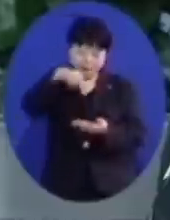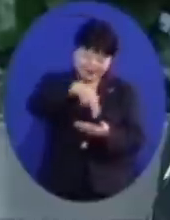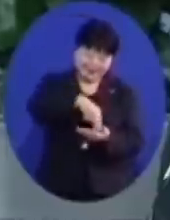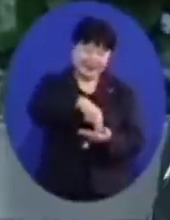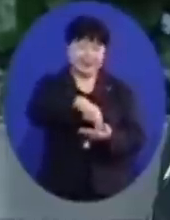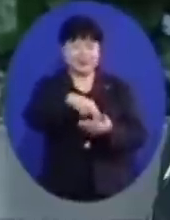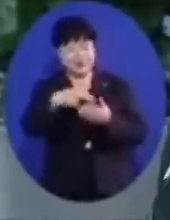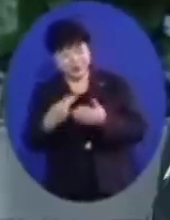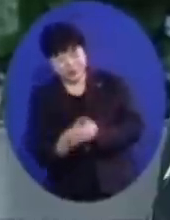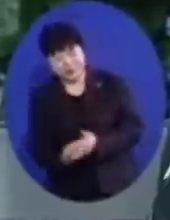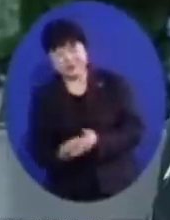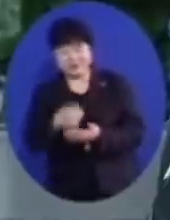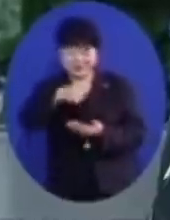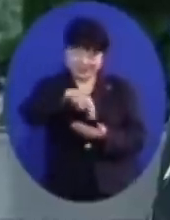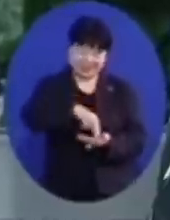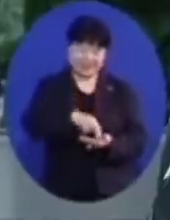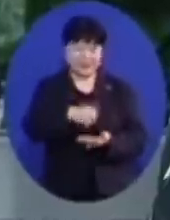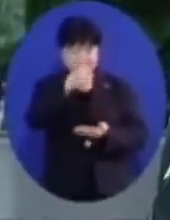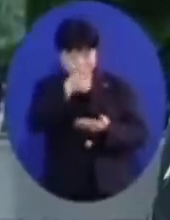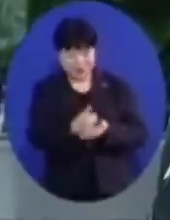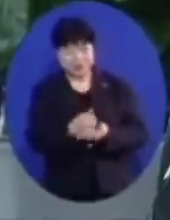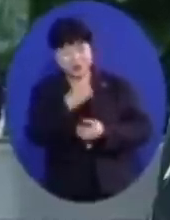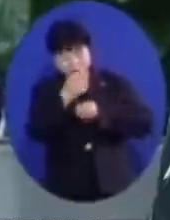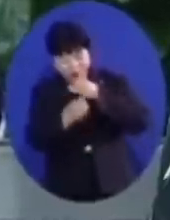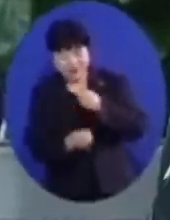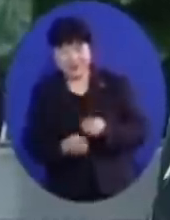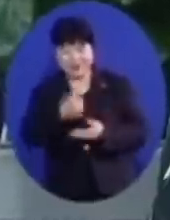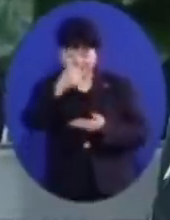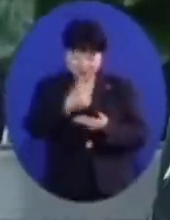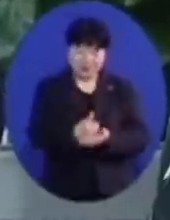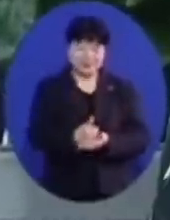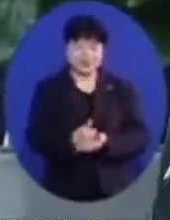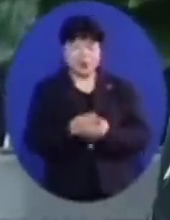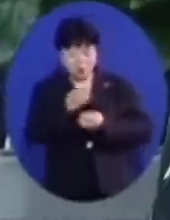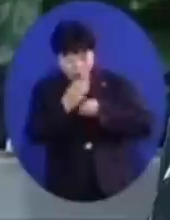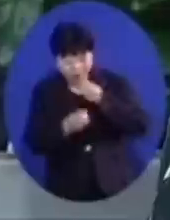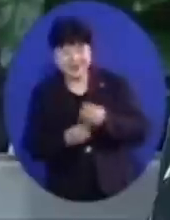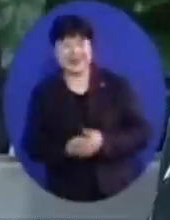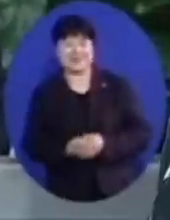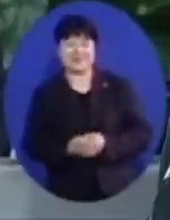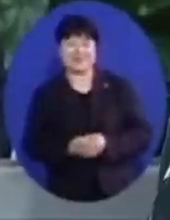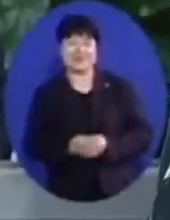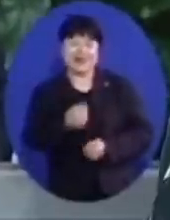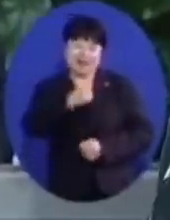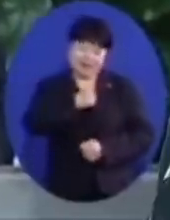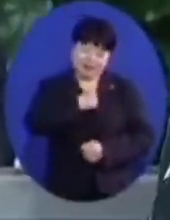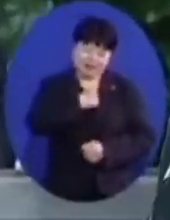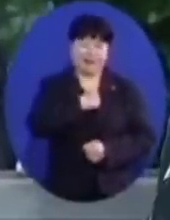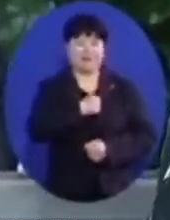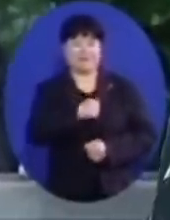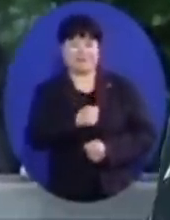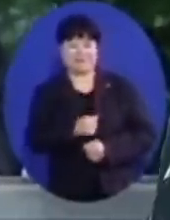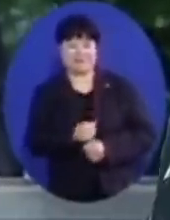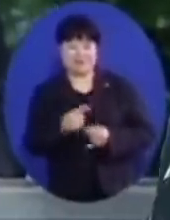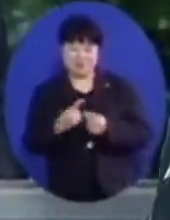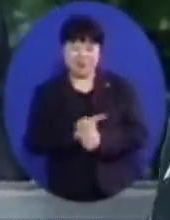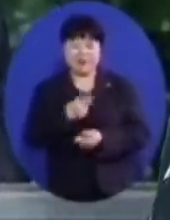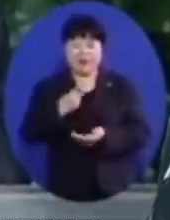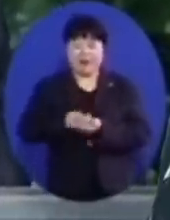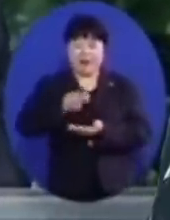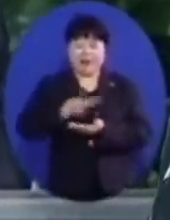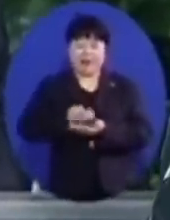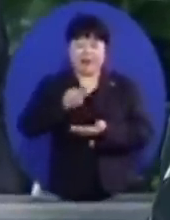자꾸 죄를 짓고 자꾸 회개하고 그렇게 할퀴고 단식을 하고 그러면서도 발버둥을